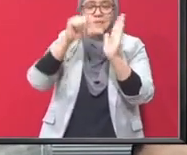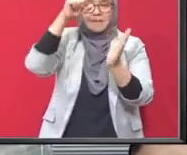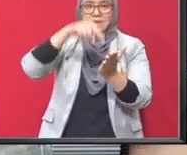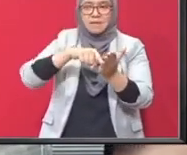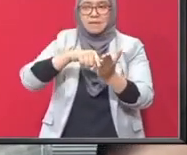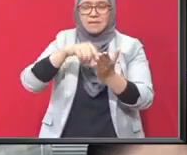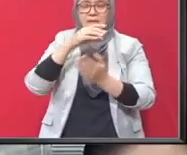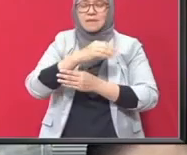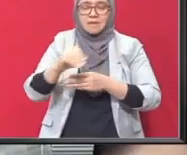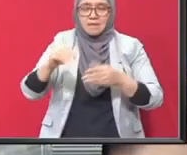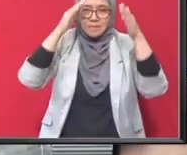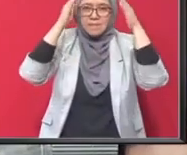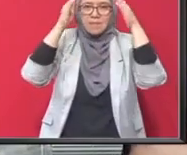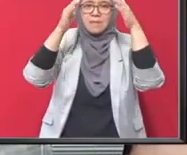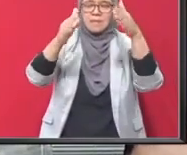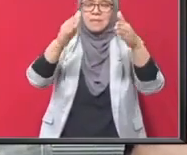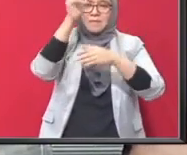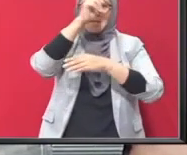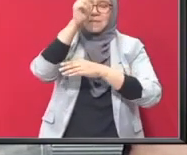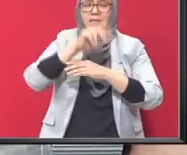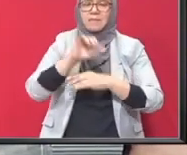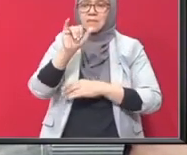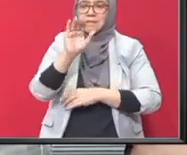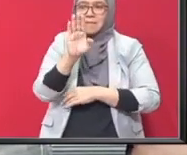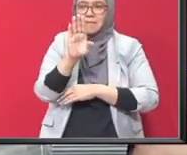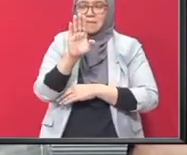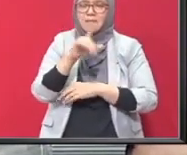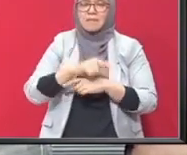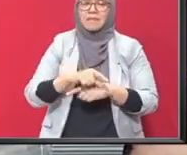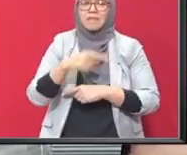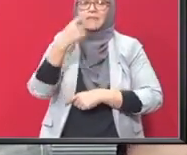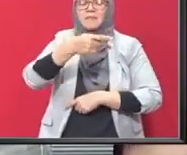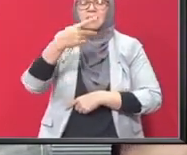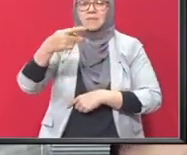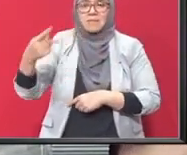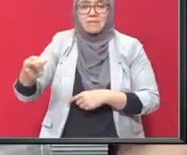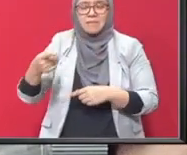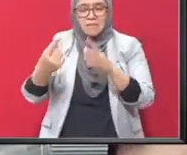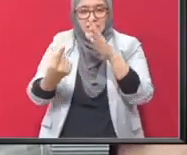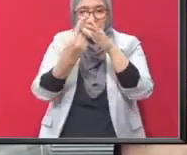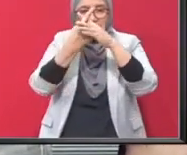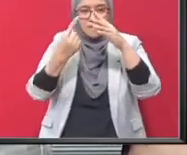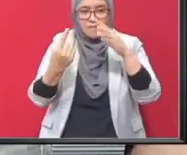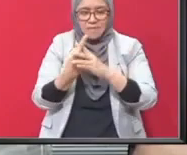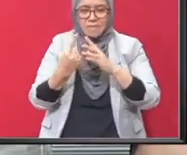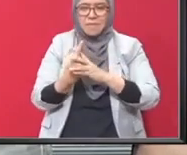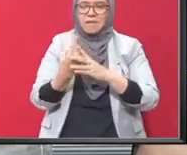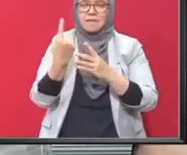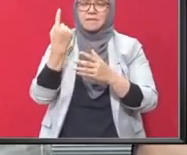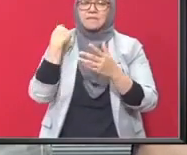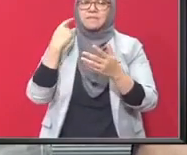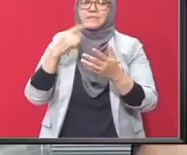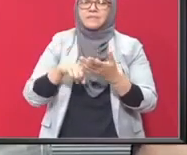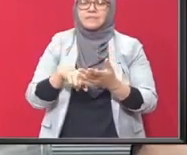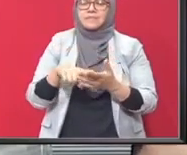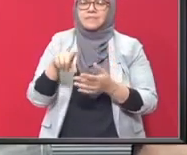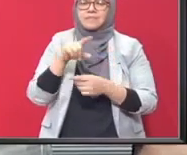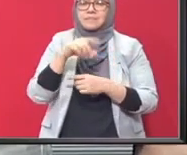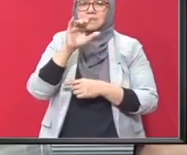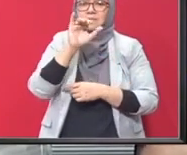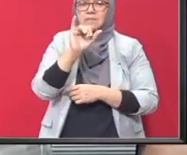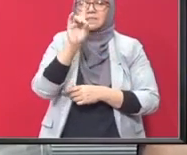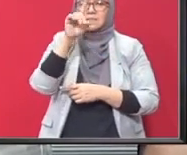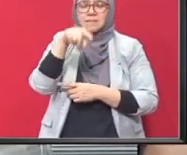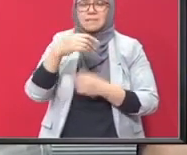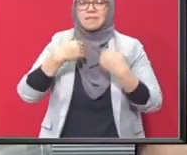perhatian kerajaan untuk yang Rhoma Kau Yang Telah dibangkitkan ton yang dipertua soalan yang tiada